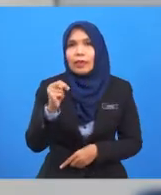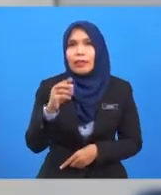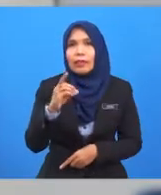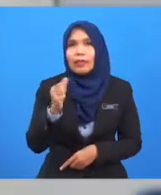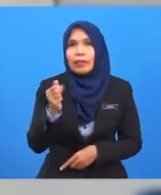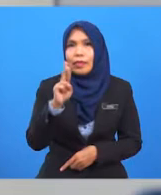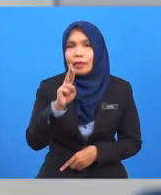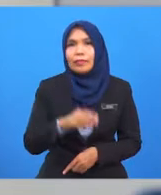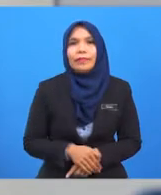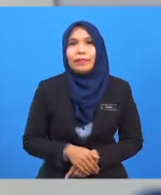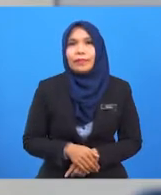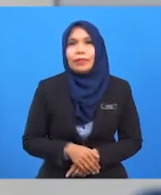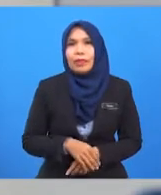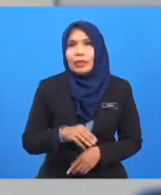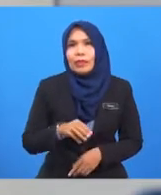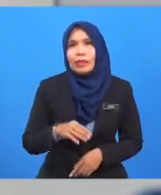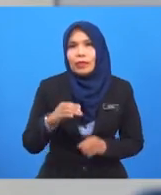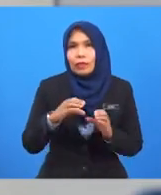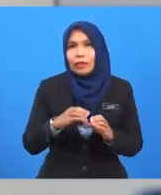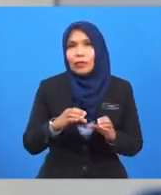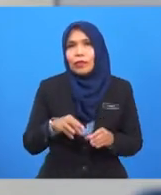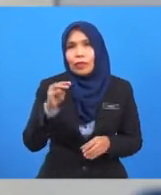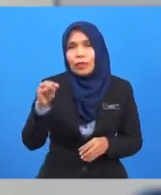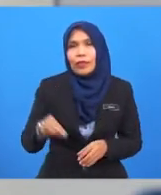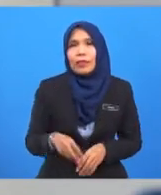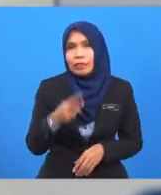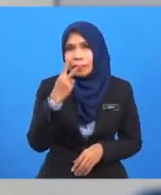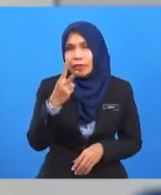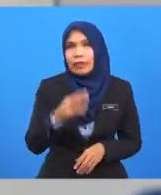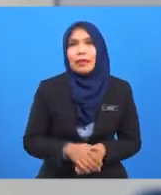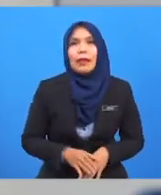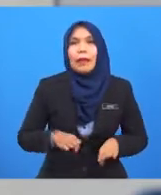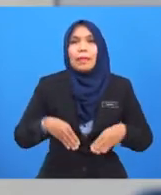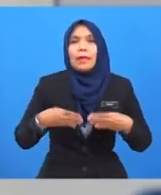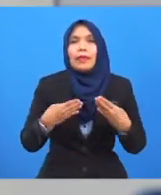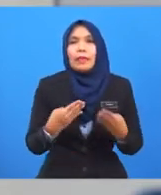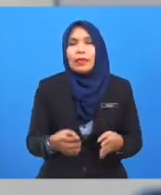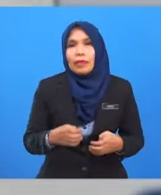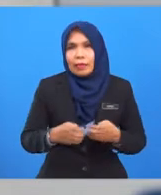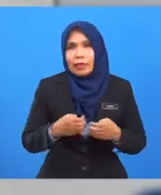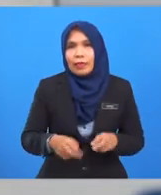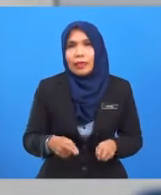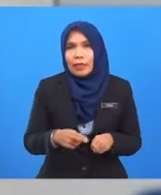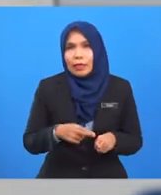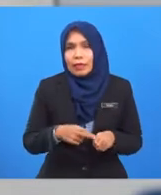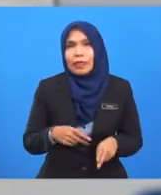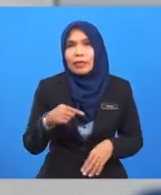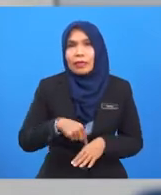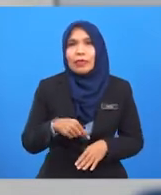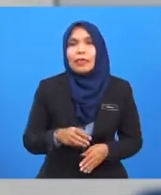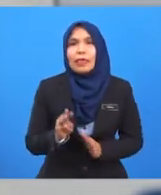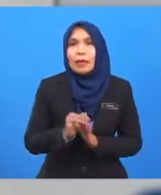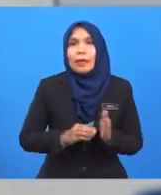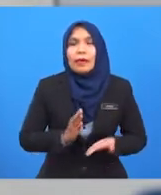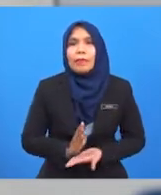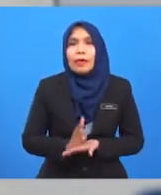Cuba murid-murid perhatikan bagaimana mesin ringkas ini membantu basikal